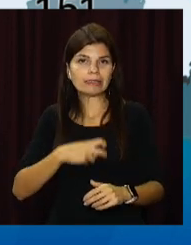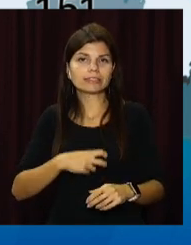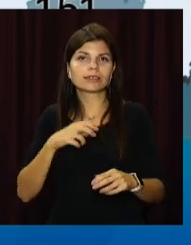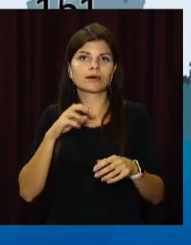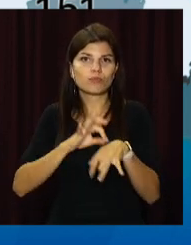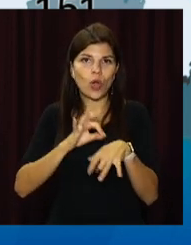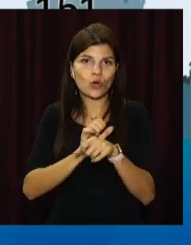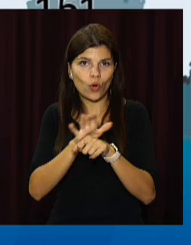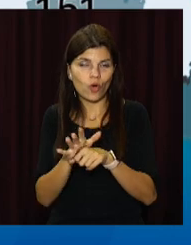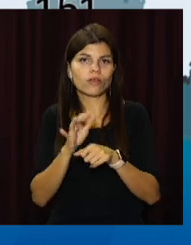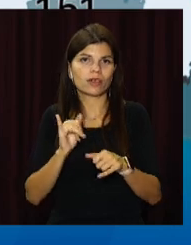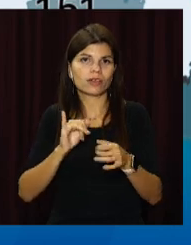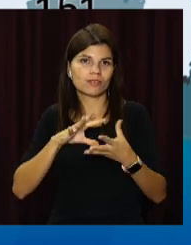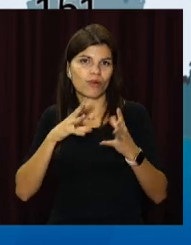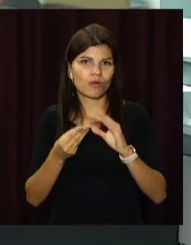тяжкого перебігу ковід.